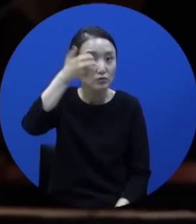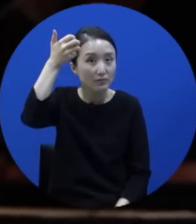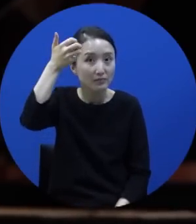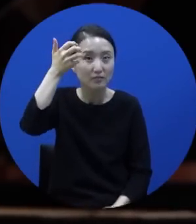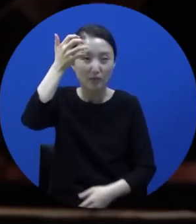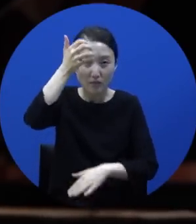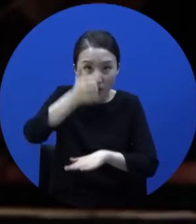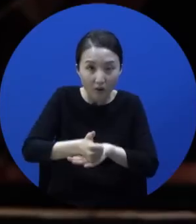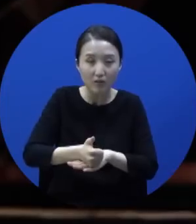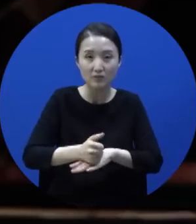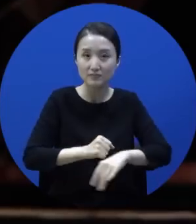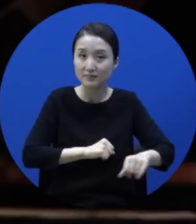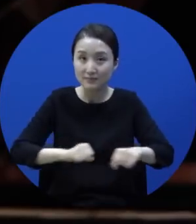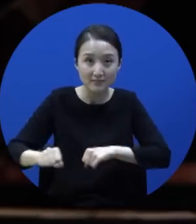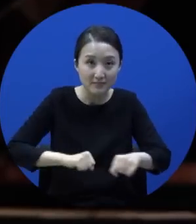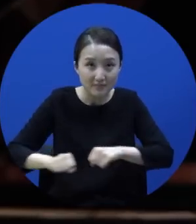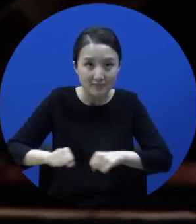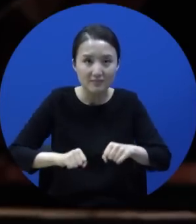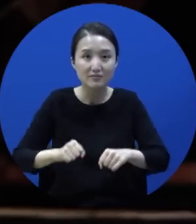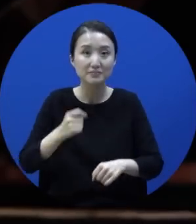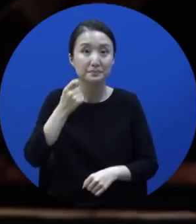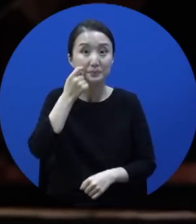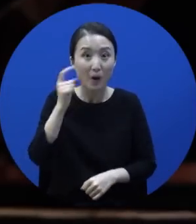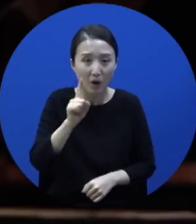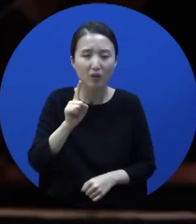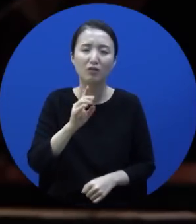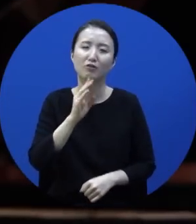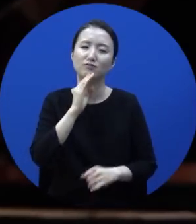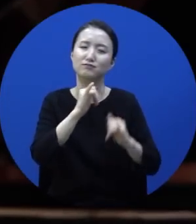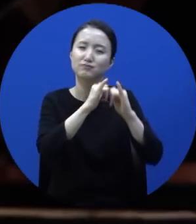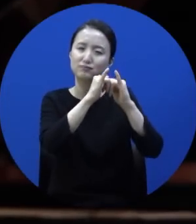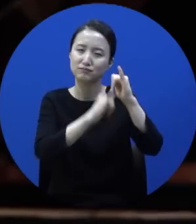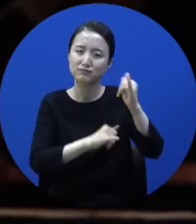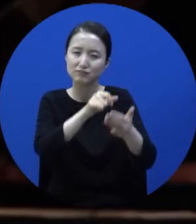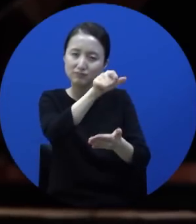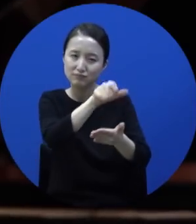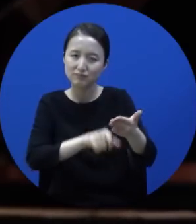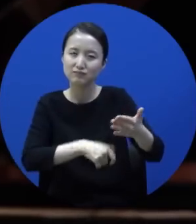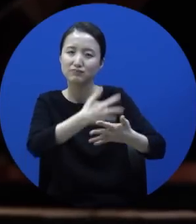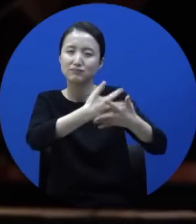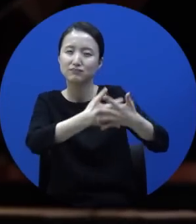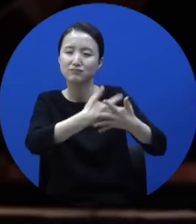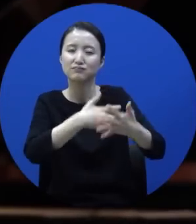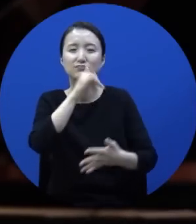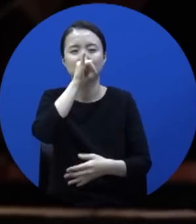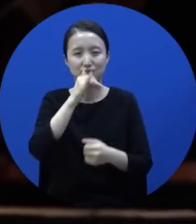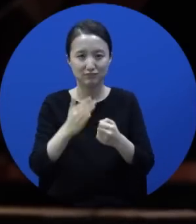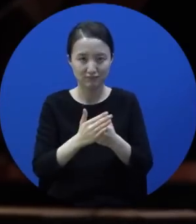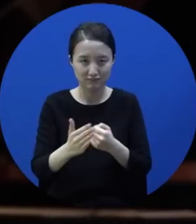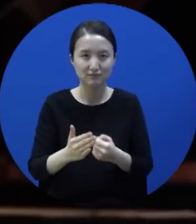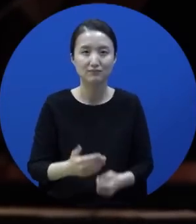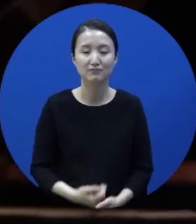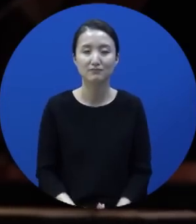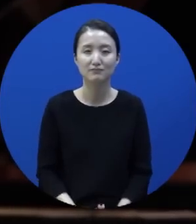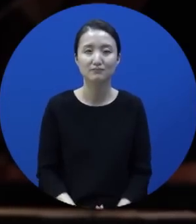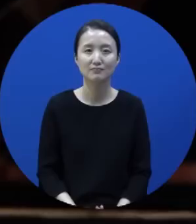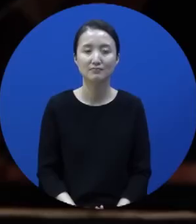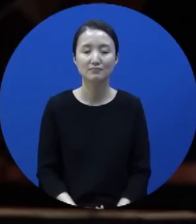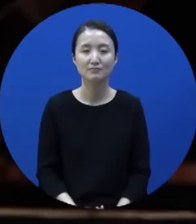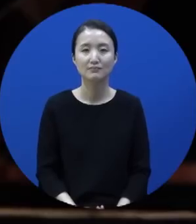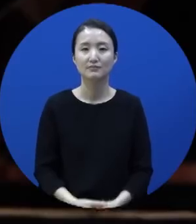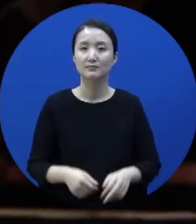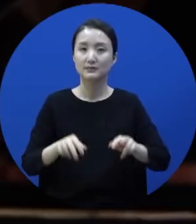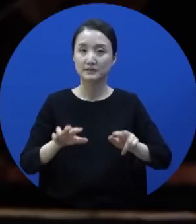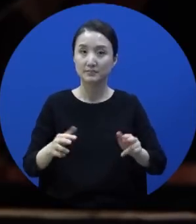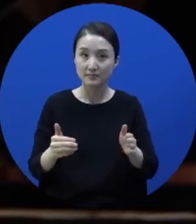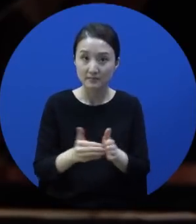했던 겁니다. 그래서 지금은 1인 미디어 시대로서 여러분들이 내가 지금까지 어떤 직업을 가졌든 어떤